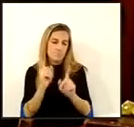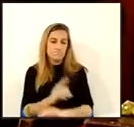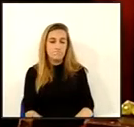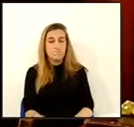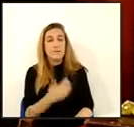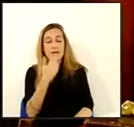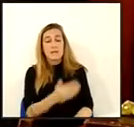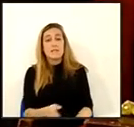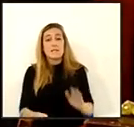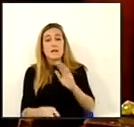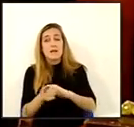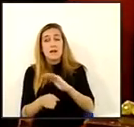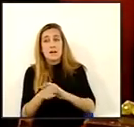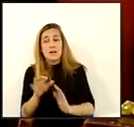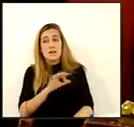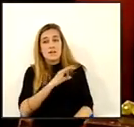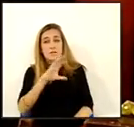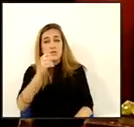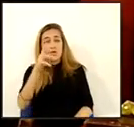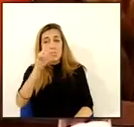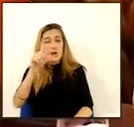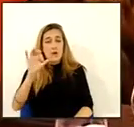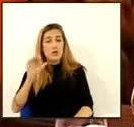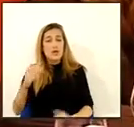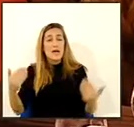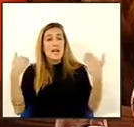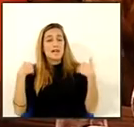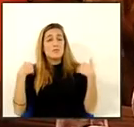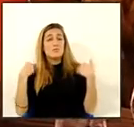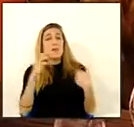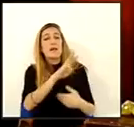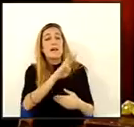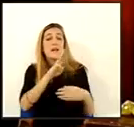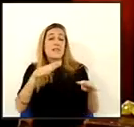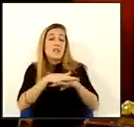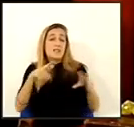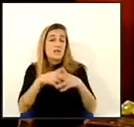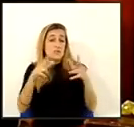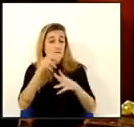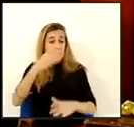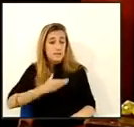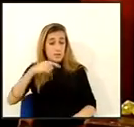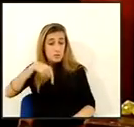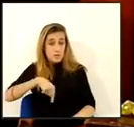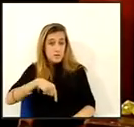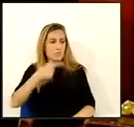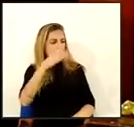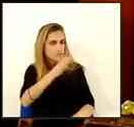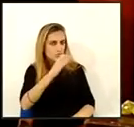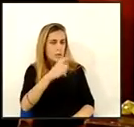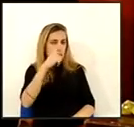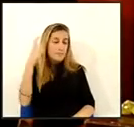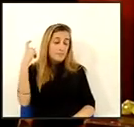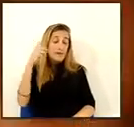Moltes gràcies. Continua sent el senyor Carles Benús el responsable de les xarxes socials d'aquest Ajuntament? Sí, l'any 2016 es va contractar el senyor Carles Benús